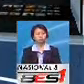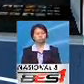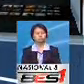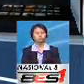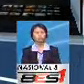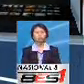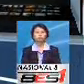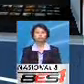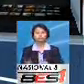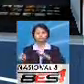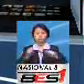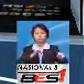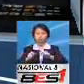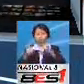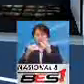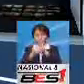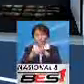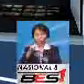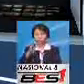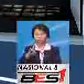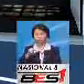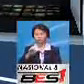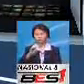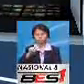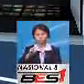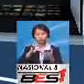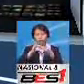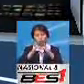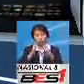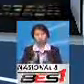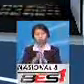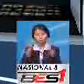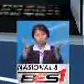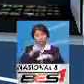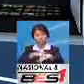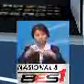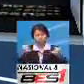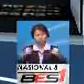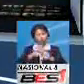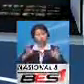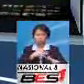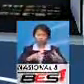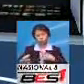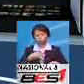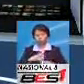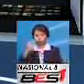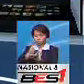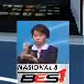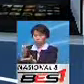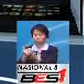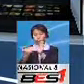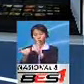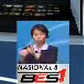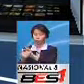gaji tindakan menyekat mana-mana blog laman sesawang dan Akhbar dalam talian bukan dibuat sewenang-wenangnya oleh suranjaya komunikasi dan